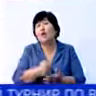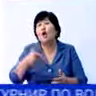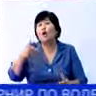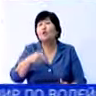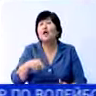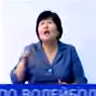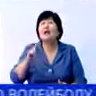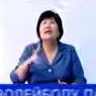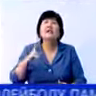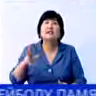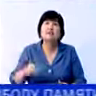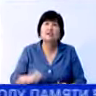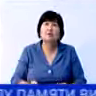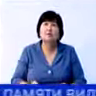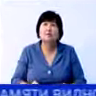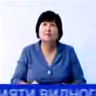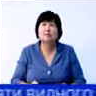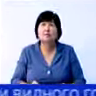Гульжан Кыласкызы.